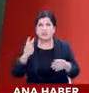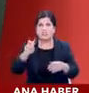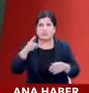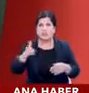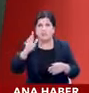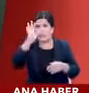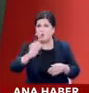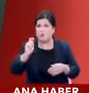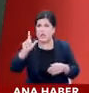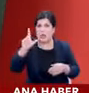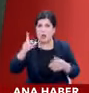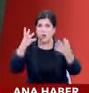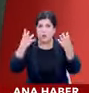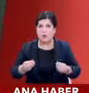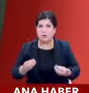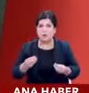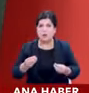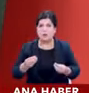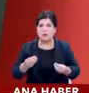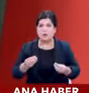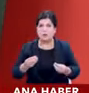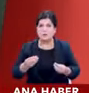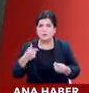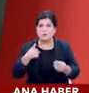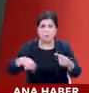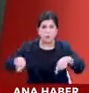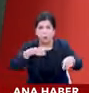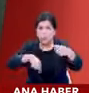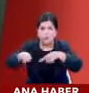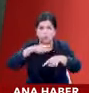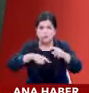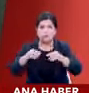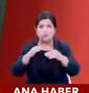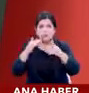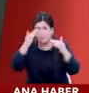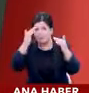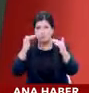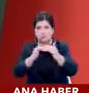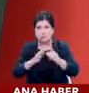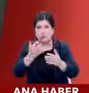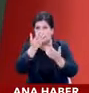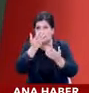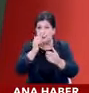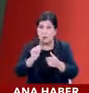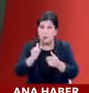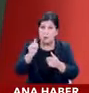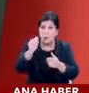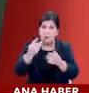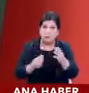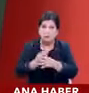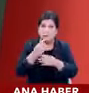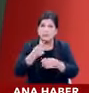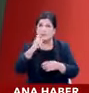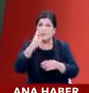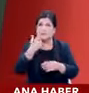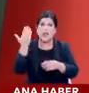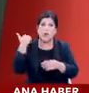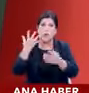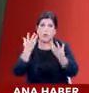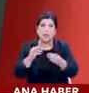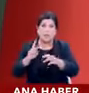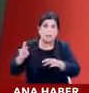8.000.500 lira olarak aramızda mutabık kaldık beklenmedik bir tabloyla karşılaşırsak Tıpkı geçen yıl olduğu